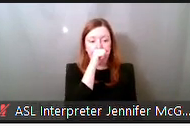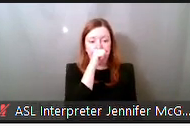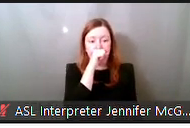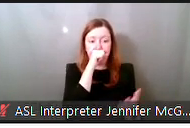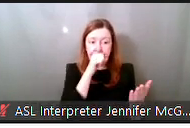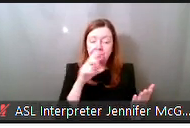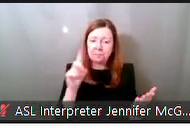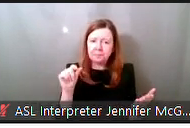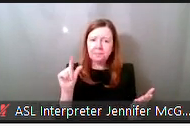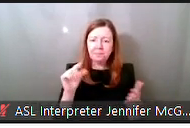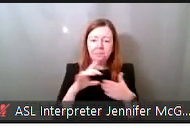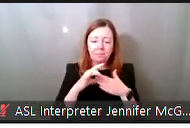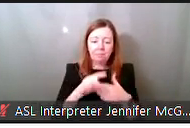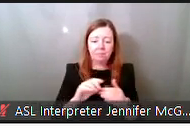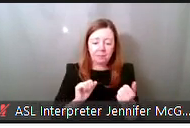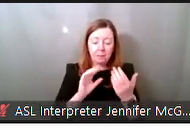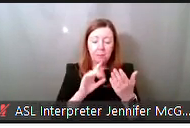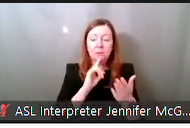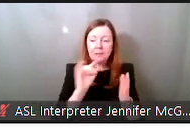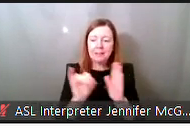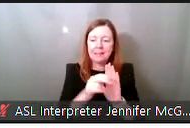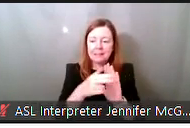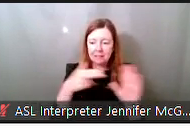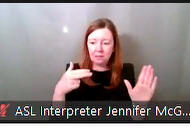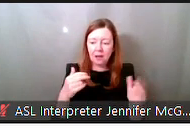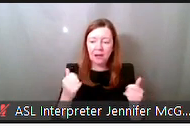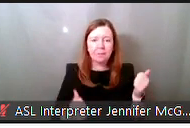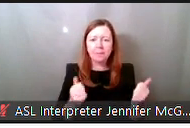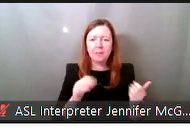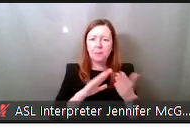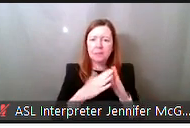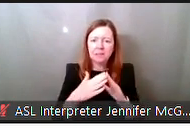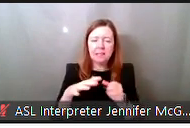那这个数据我们看到的是，